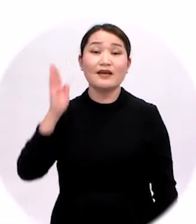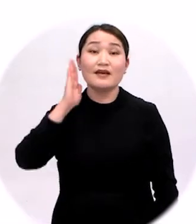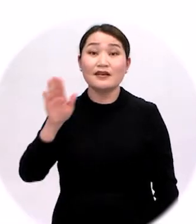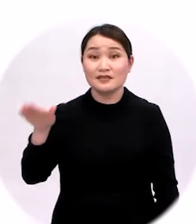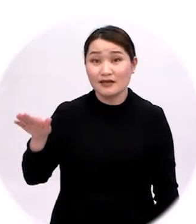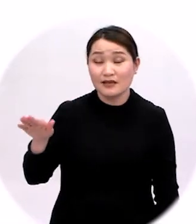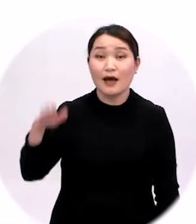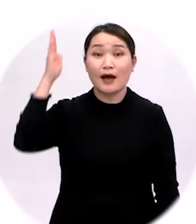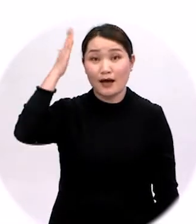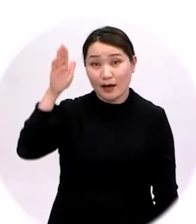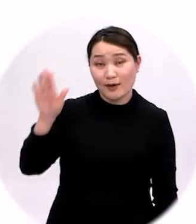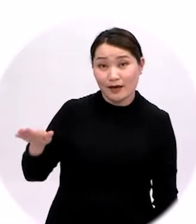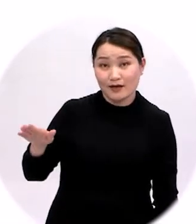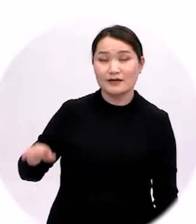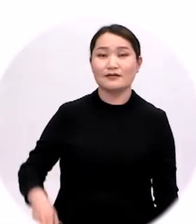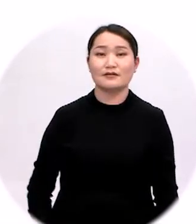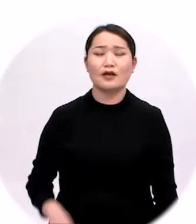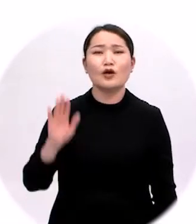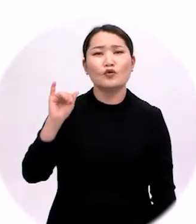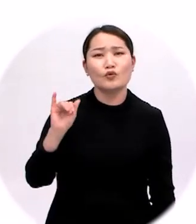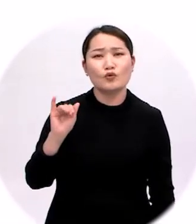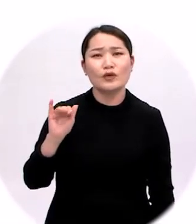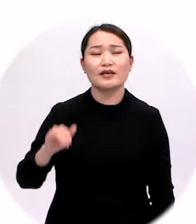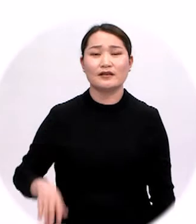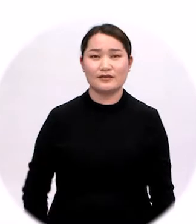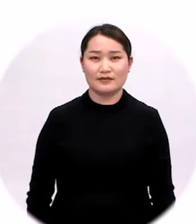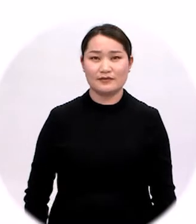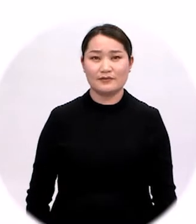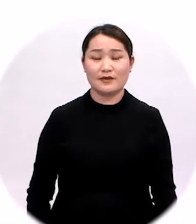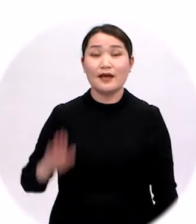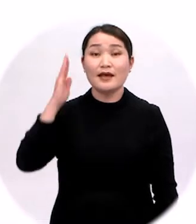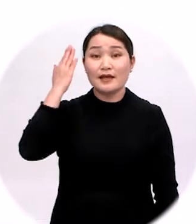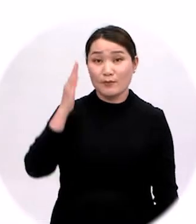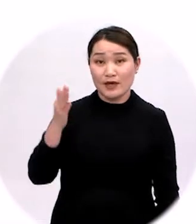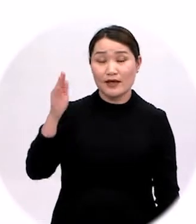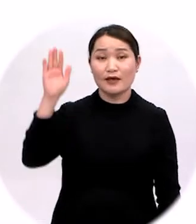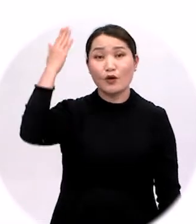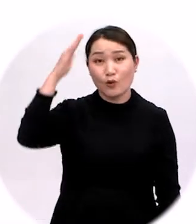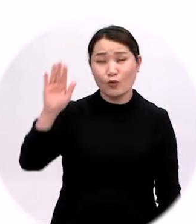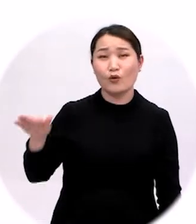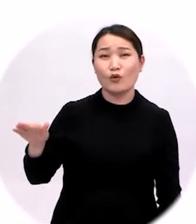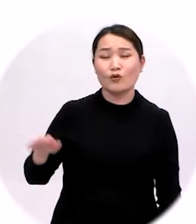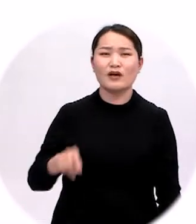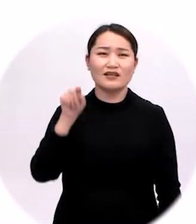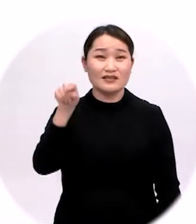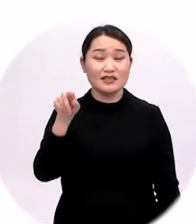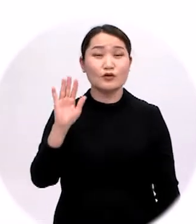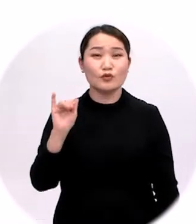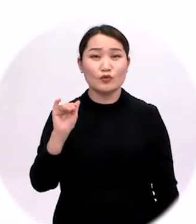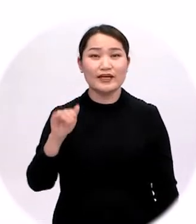Ээжээ, аваа, энэ юу вэ? Эмээ, өвөө, тэр юу вэ?